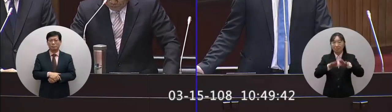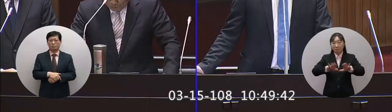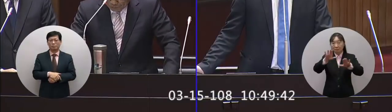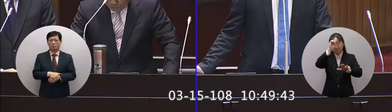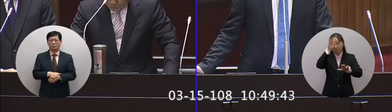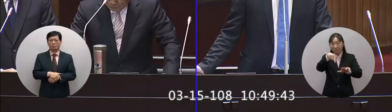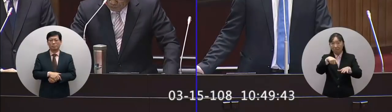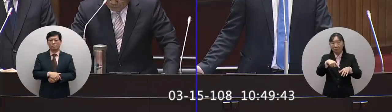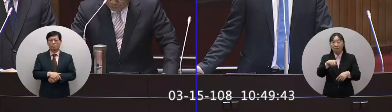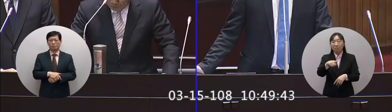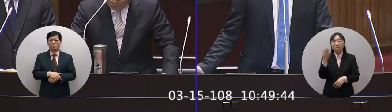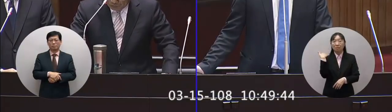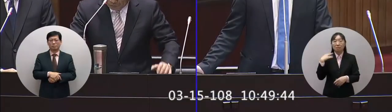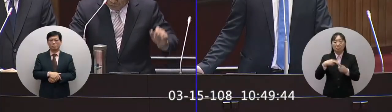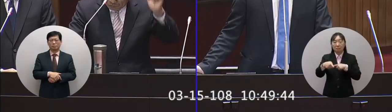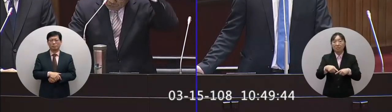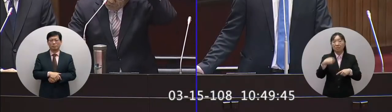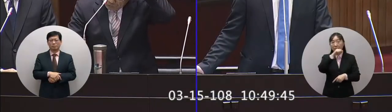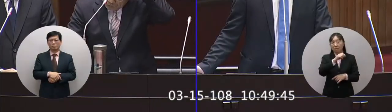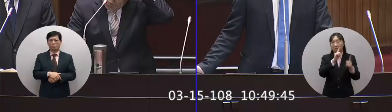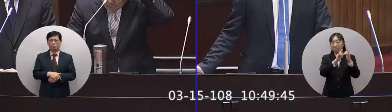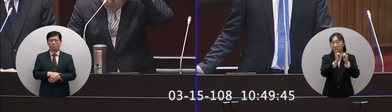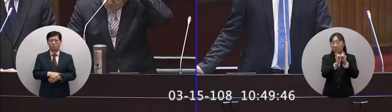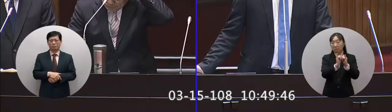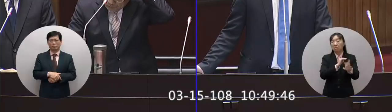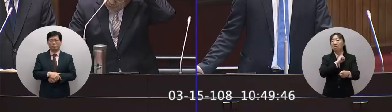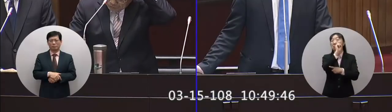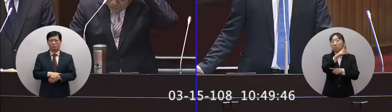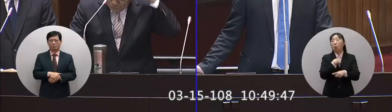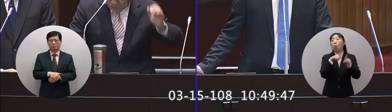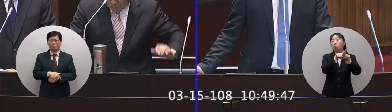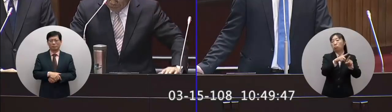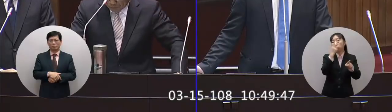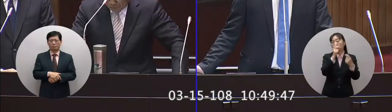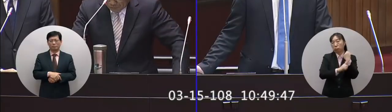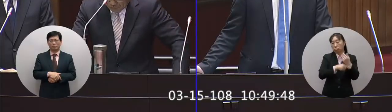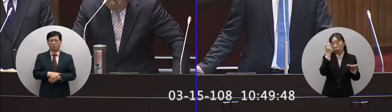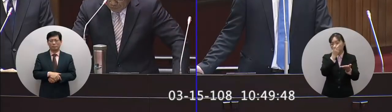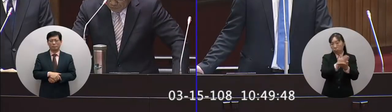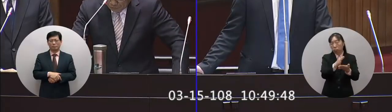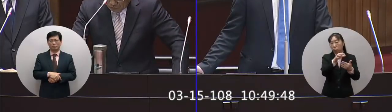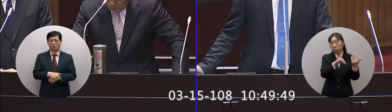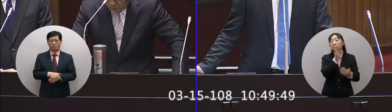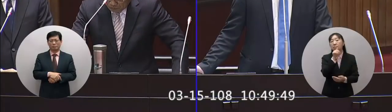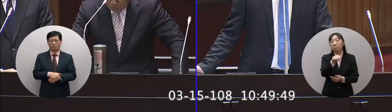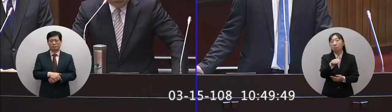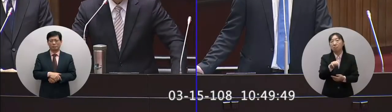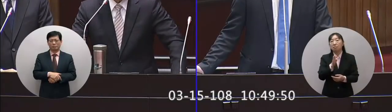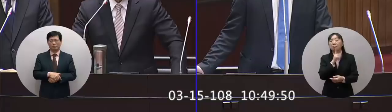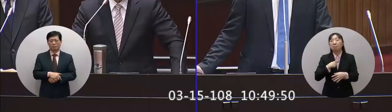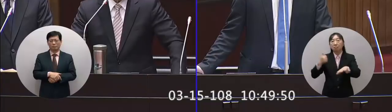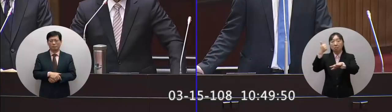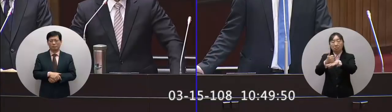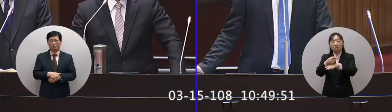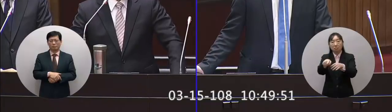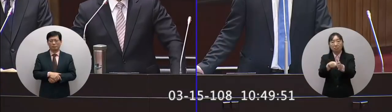去一直跟台湾社会承诺的是陪审制，您在担任民进党党主席的时候推